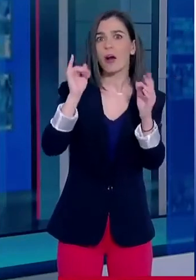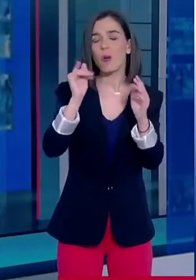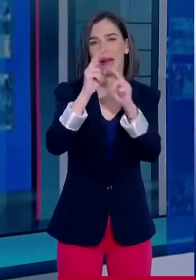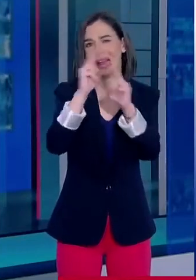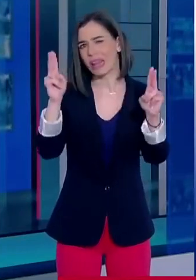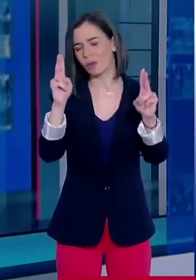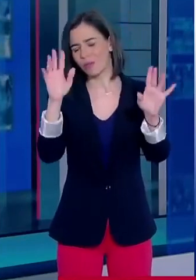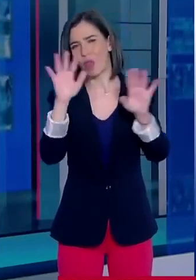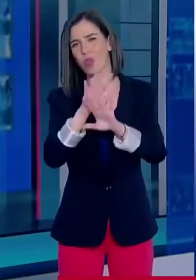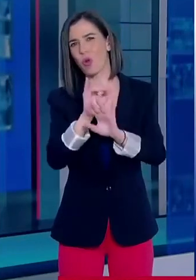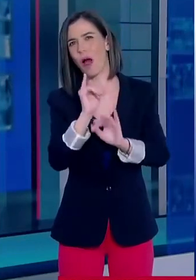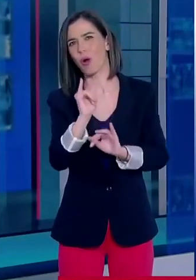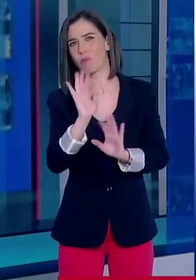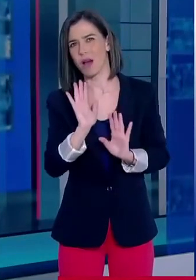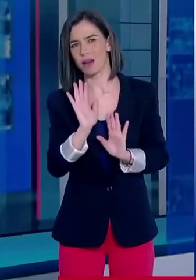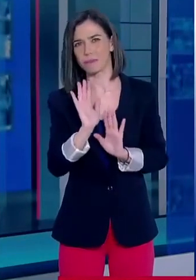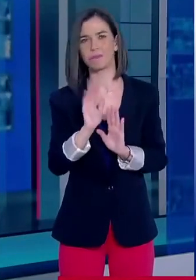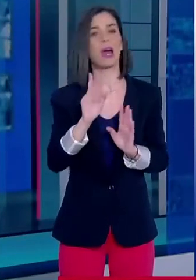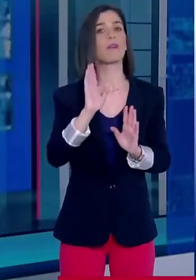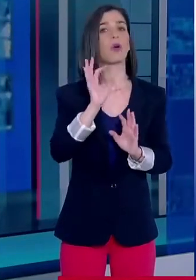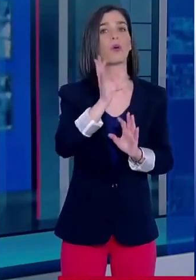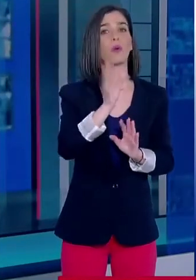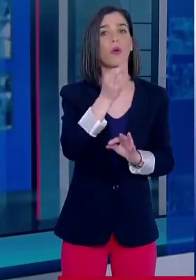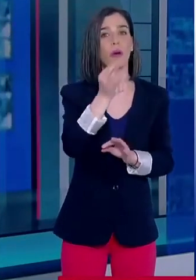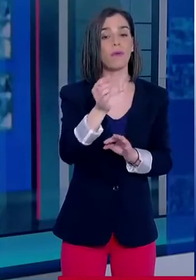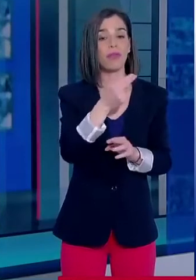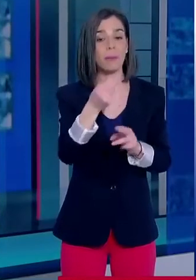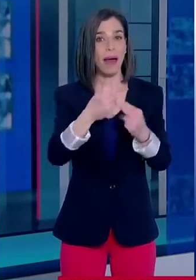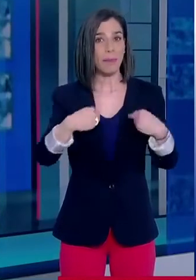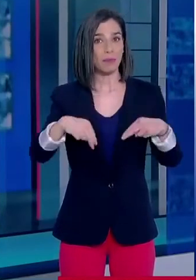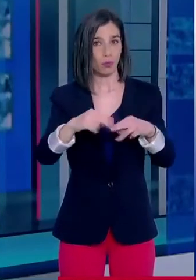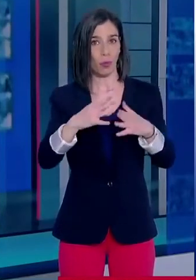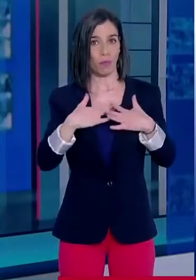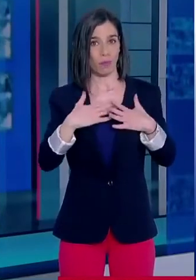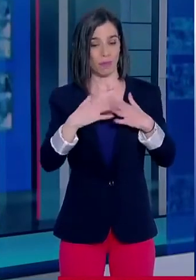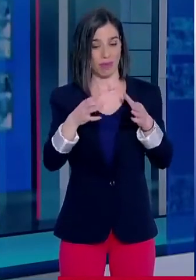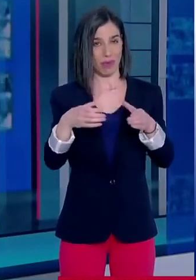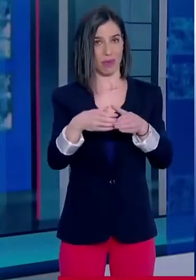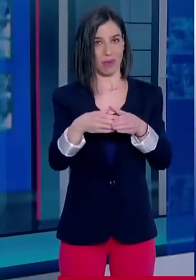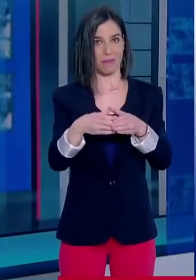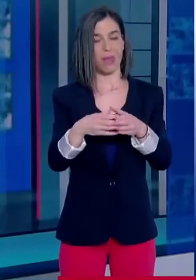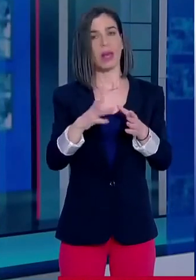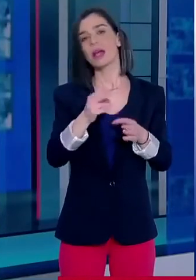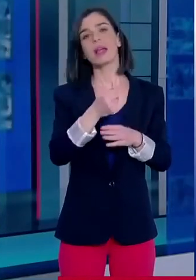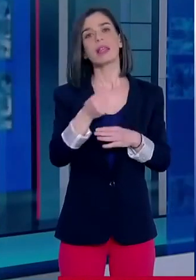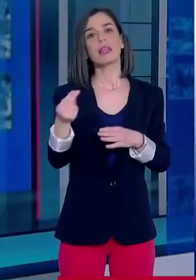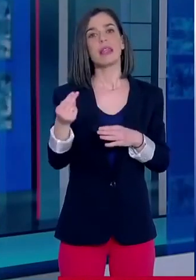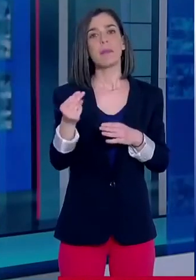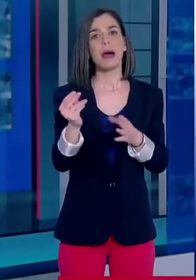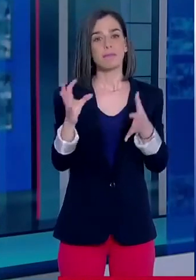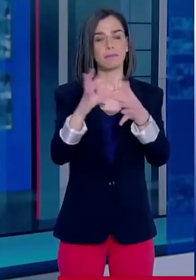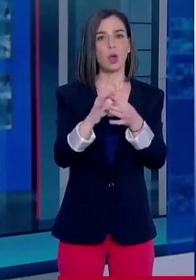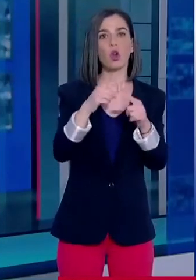θέμα. Και νομίζω αυτό που μπορούμε να πούμε με σιγουριά σαν Επιτροπή είναι ότι τουλάχιστον το θέμα του